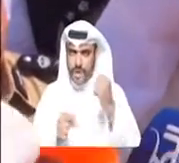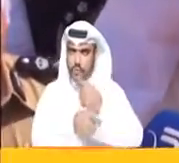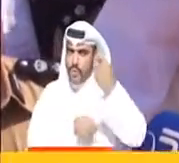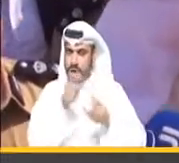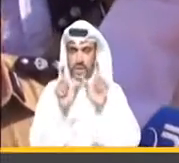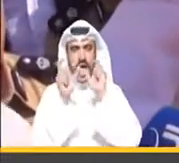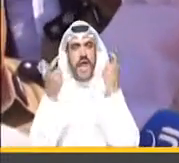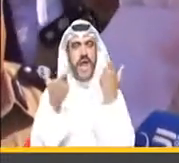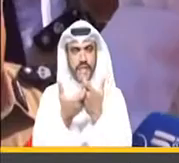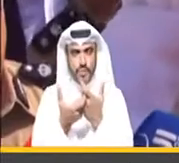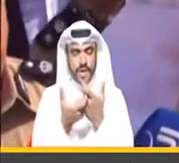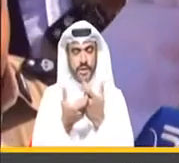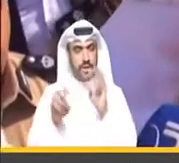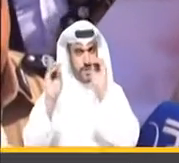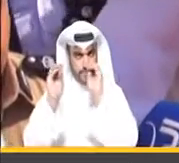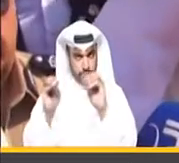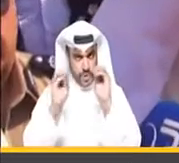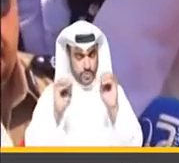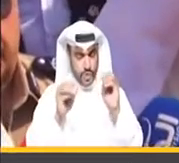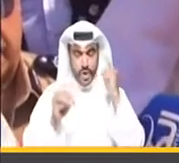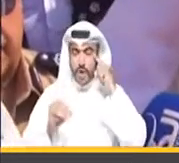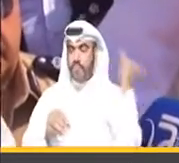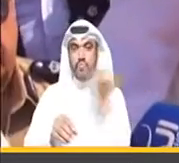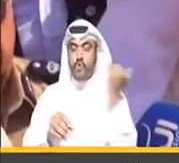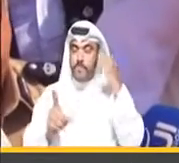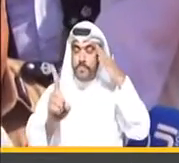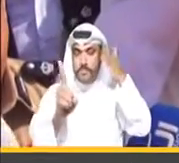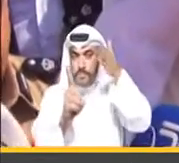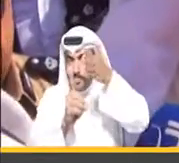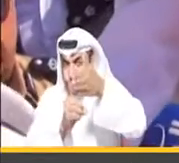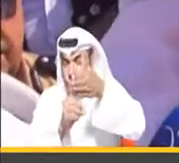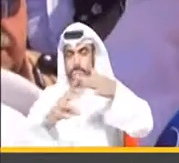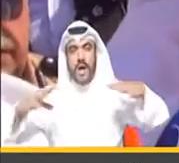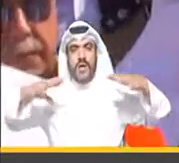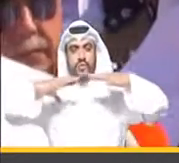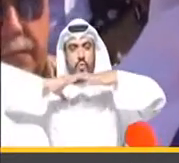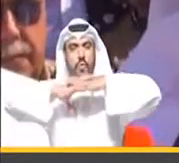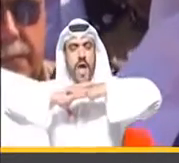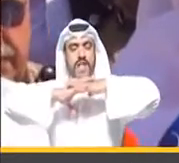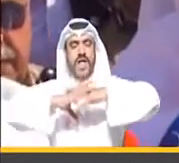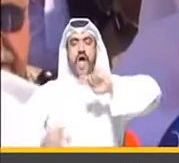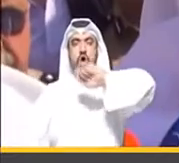وندوات، لكن خنحط بين عيوننا اللحمة الوطنية، الوحدة الوطنية.